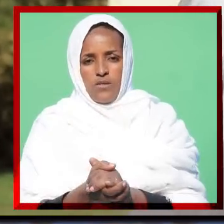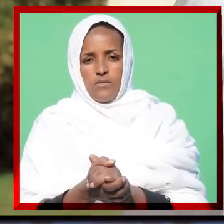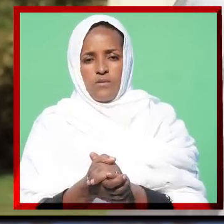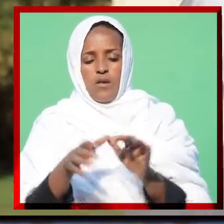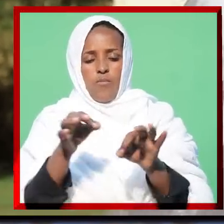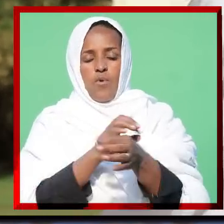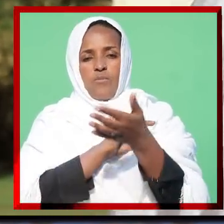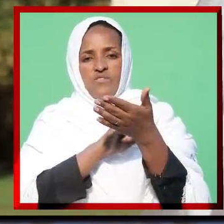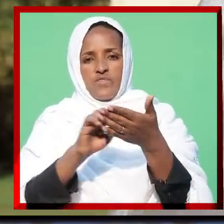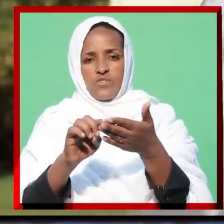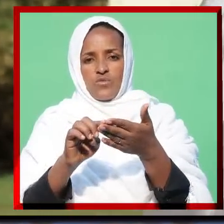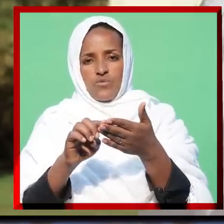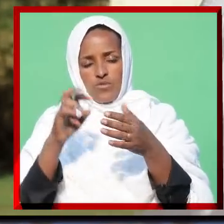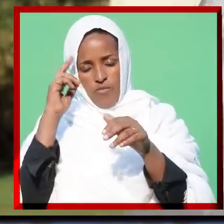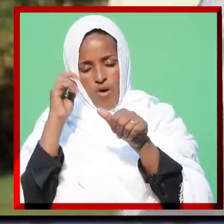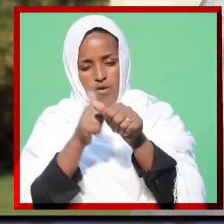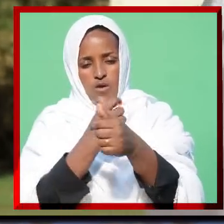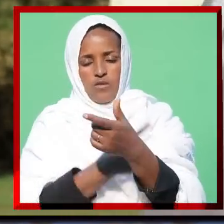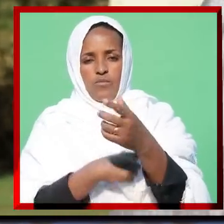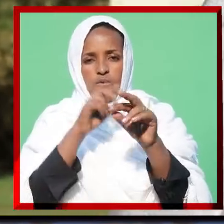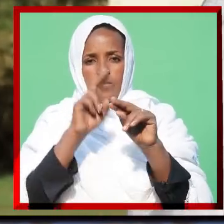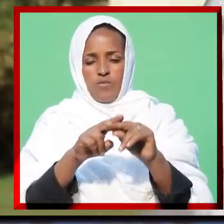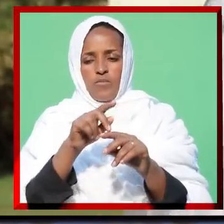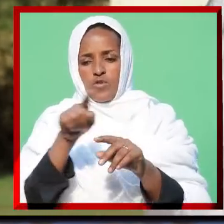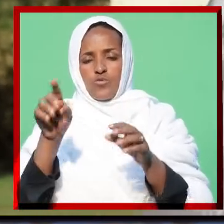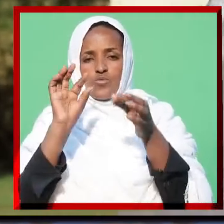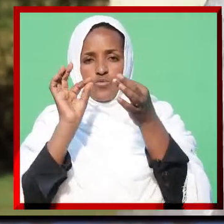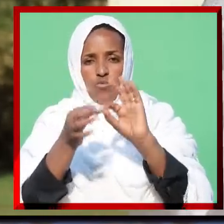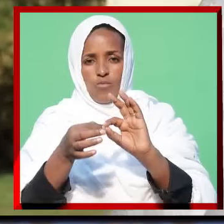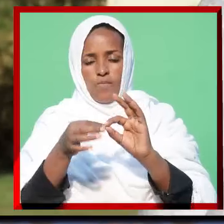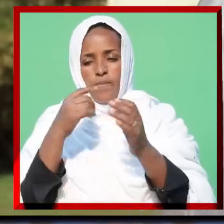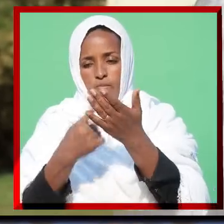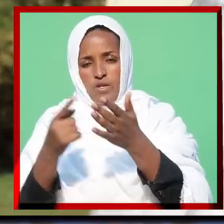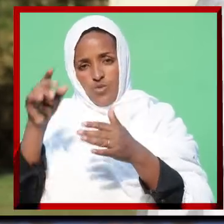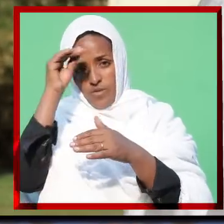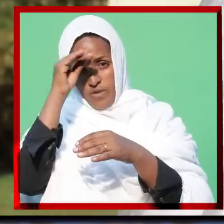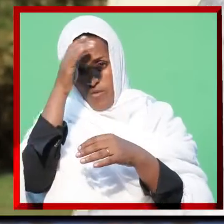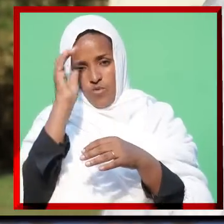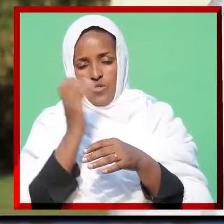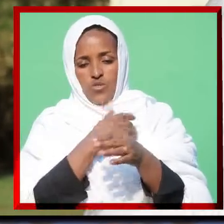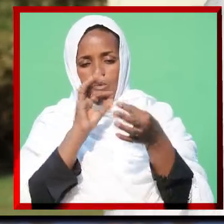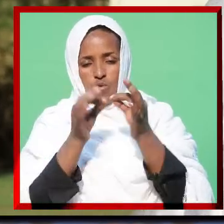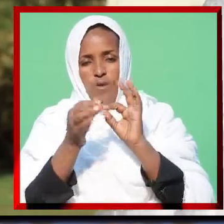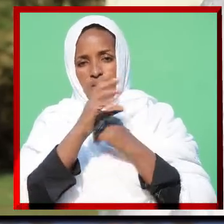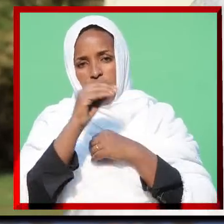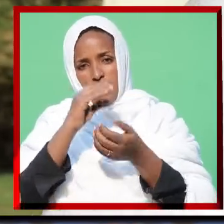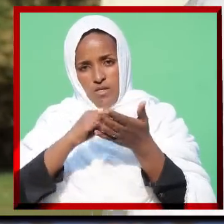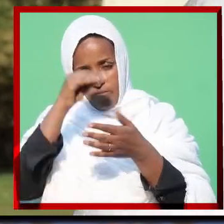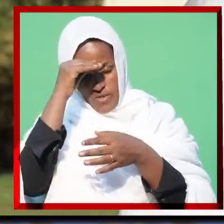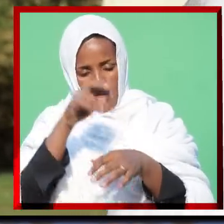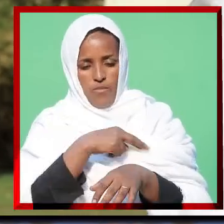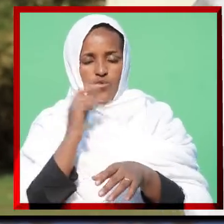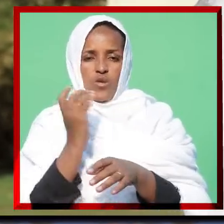ያድለን። በመንፈስ ቅዱስ ባህሪያት ባደረው በመንፈስ ቅዱስ በእነርሱ ትርጓሜ በእነርሱ ትምህርት በአባቶቻችን ትርጓሜና